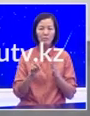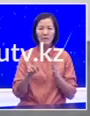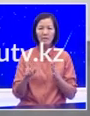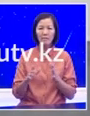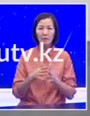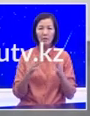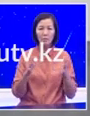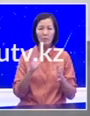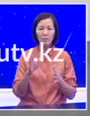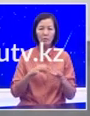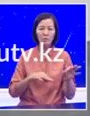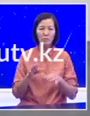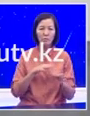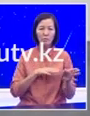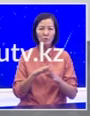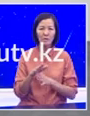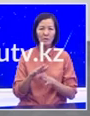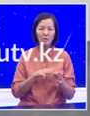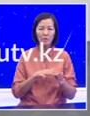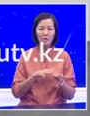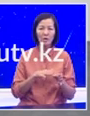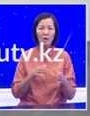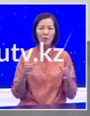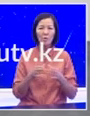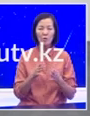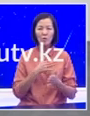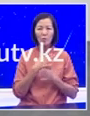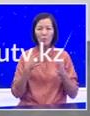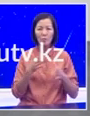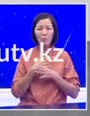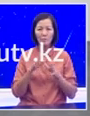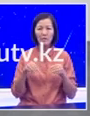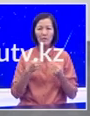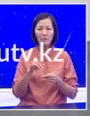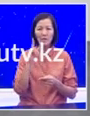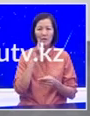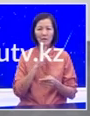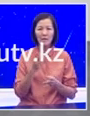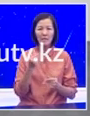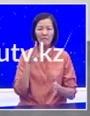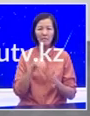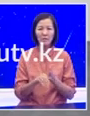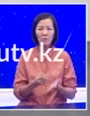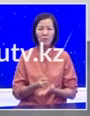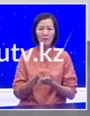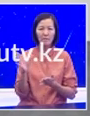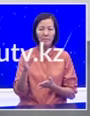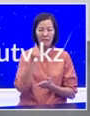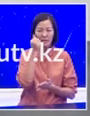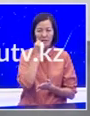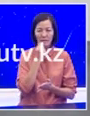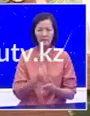дейін көбеймек. Жобаны жүзеге асыруға атқарушы органдар көп септігін тигізді. Қазақ инвест қолдады. Бәріне алғыс